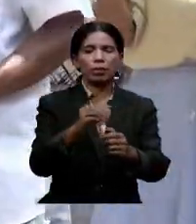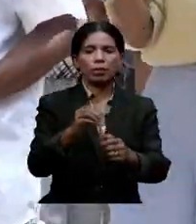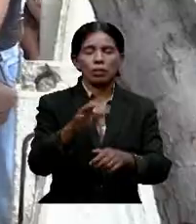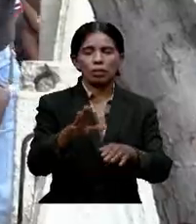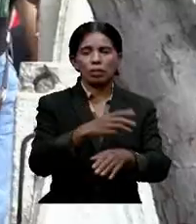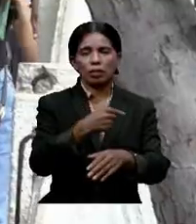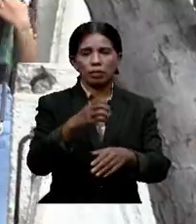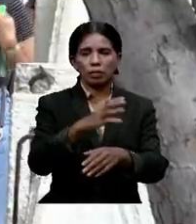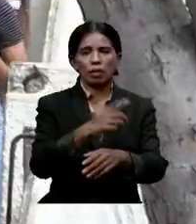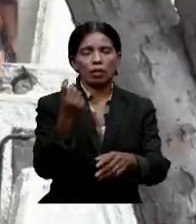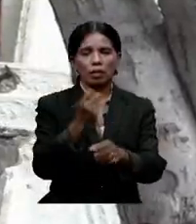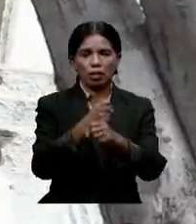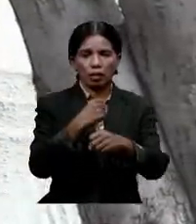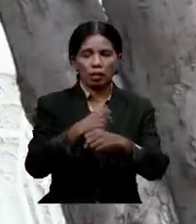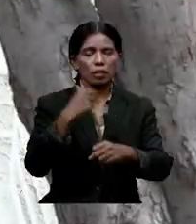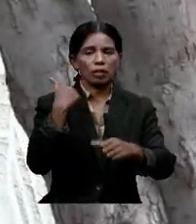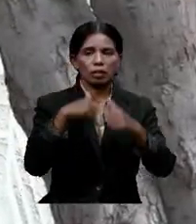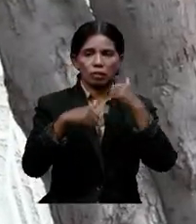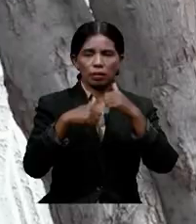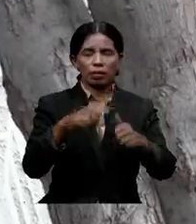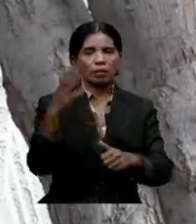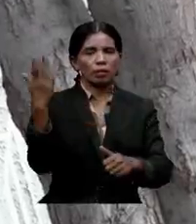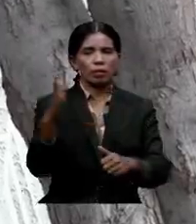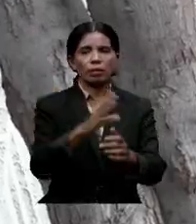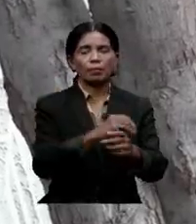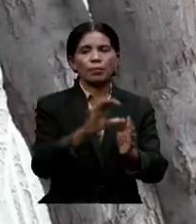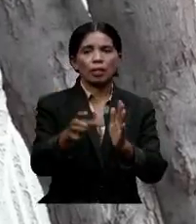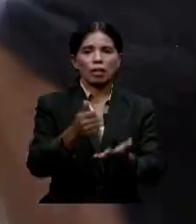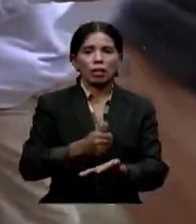Nacional, sempre halau atividade via sacra e a Cristo Rei, no retan